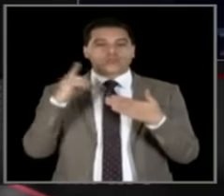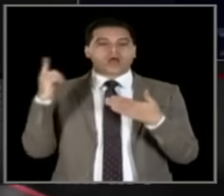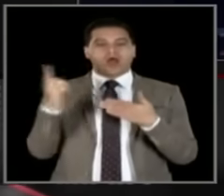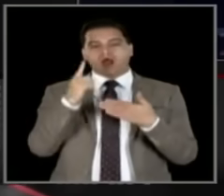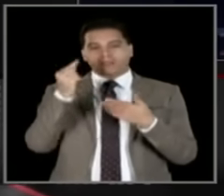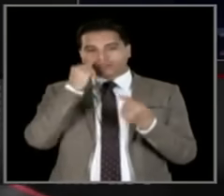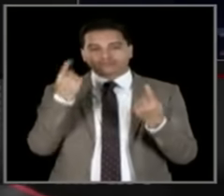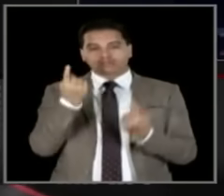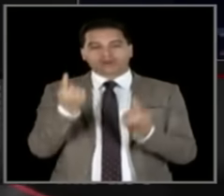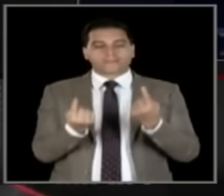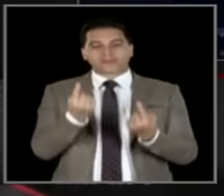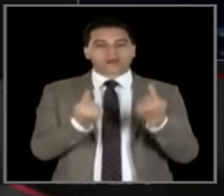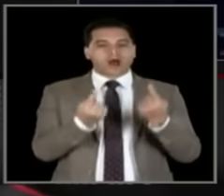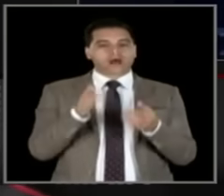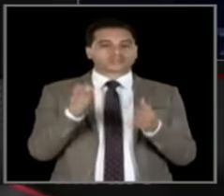للطبيعة؟